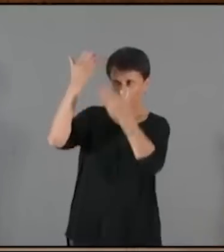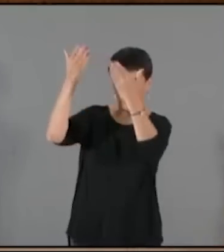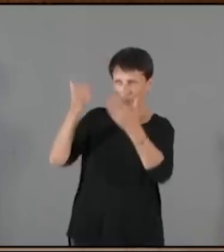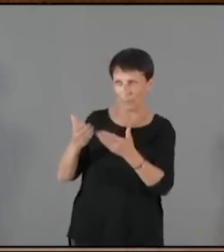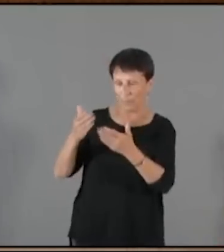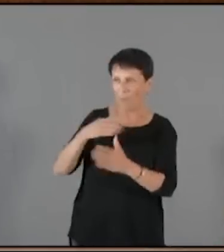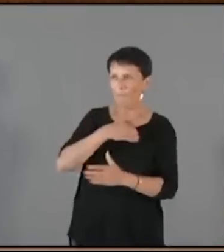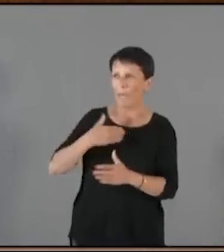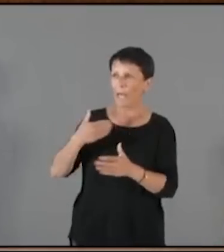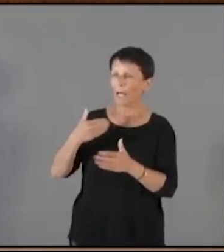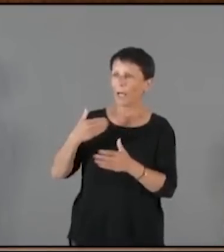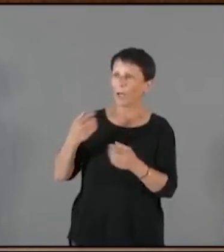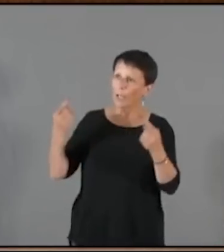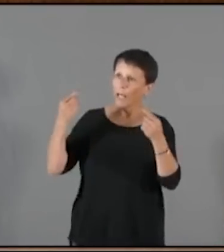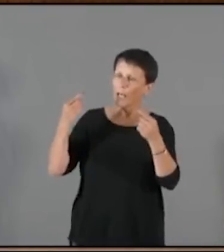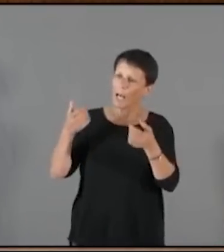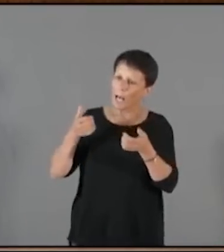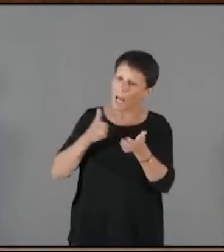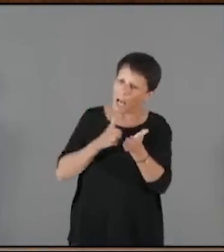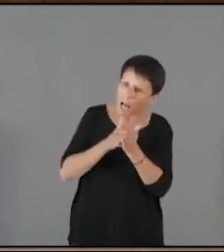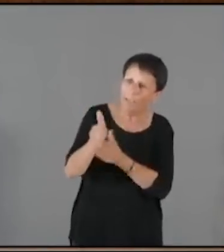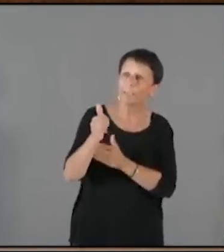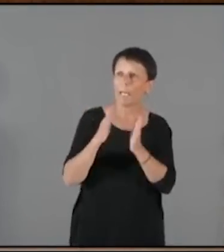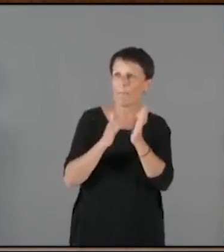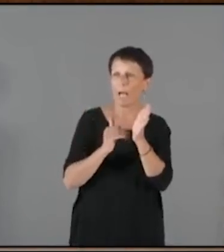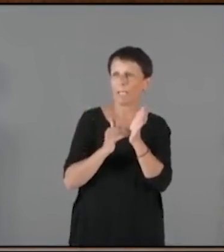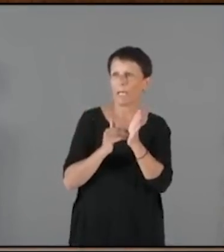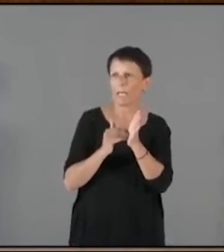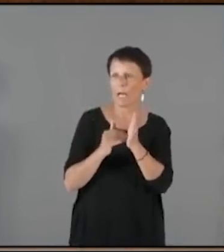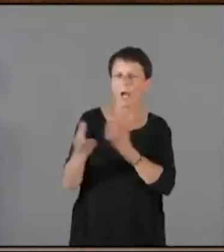l'anti-Marseille, le maire de l'effacement et de la disparition du peuple marseillais.